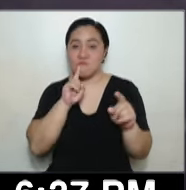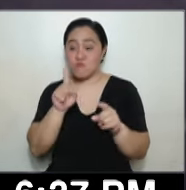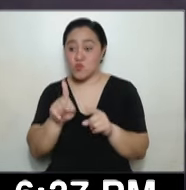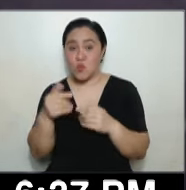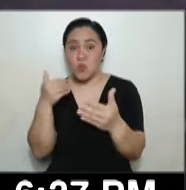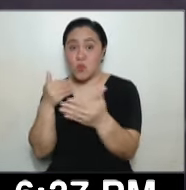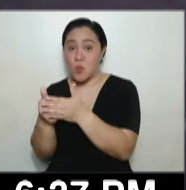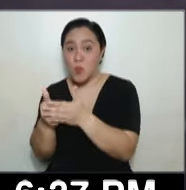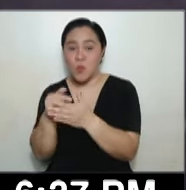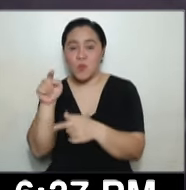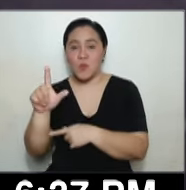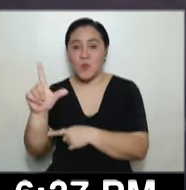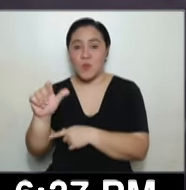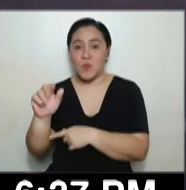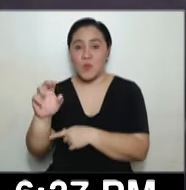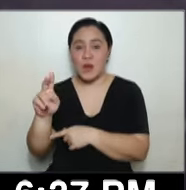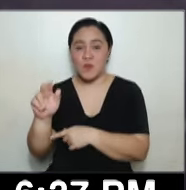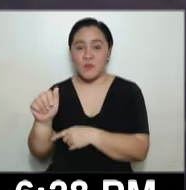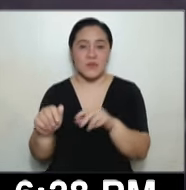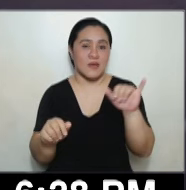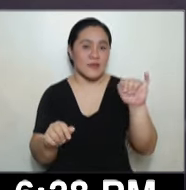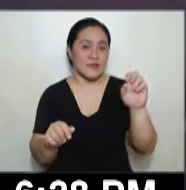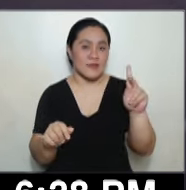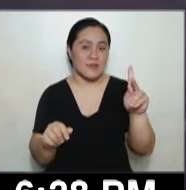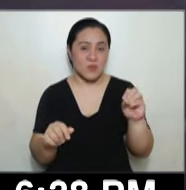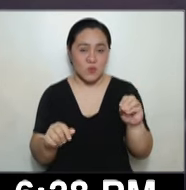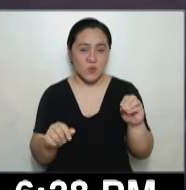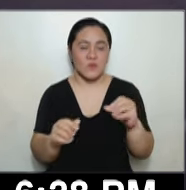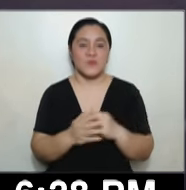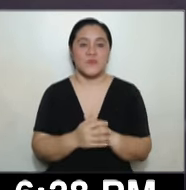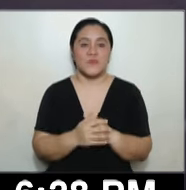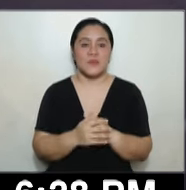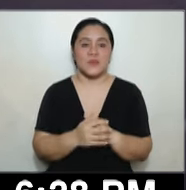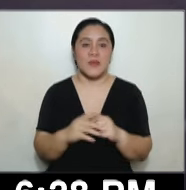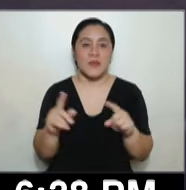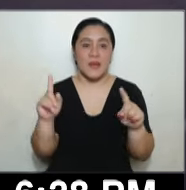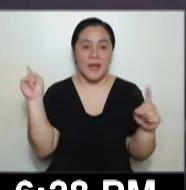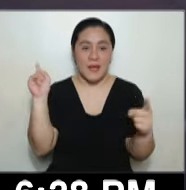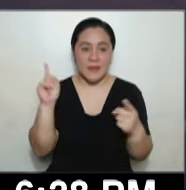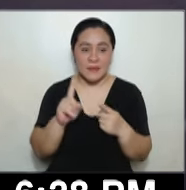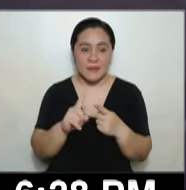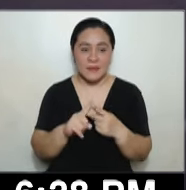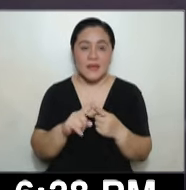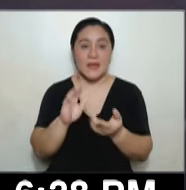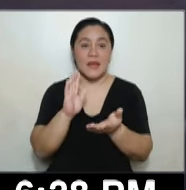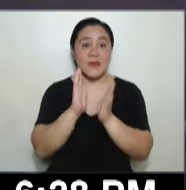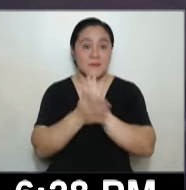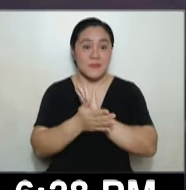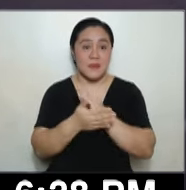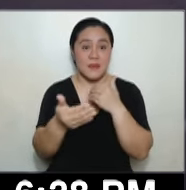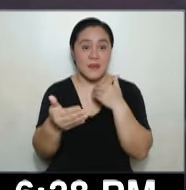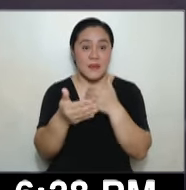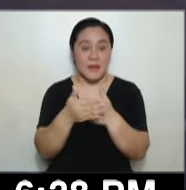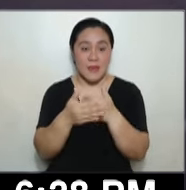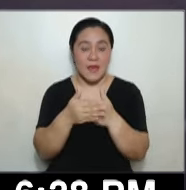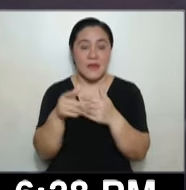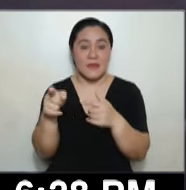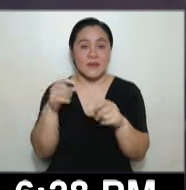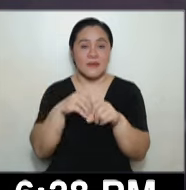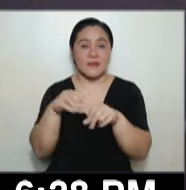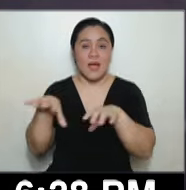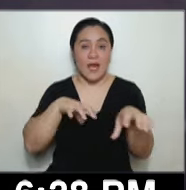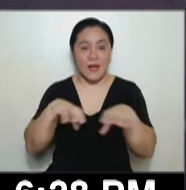Lacuna at saka Isko. At lahat yan ay dati magkakasama sa Action Demokratiko. E